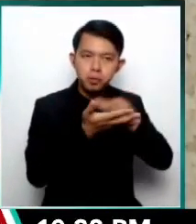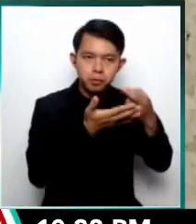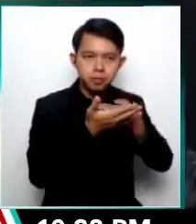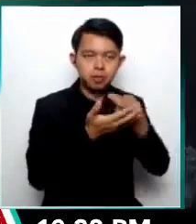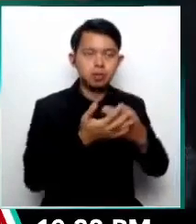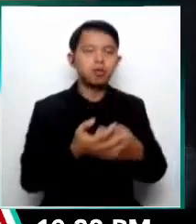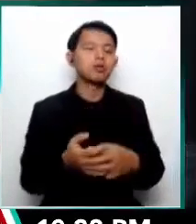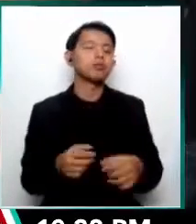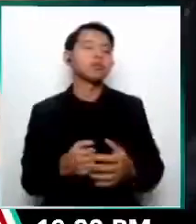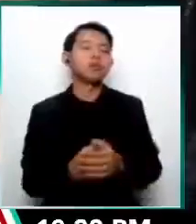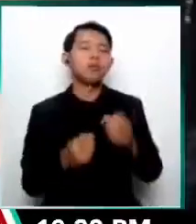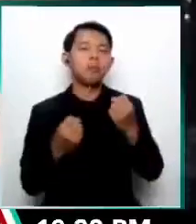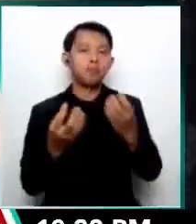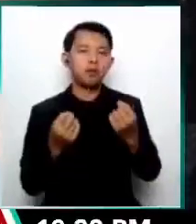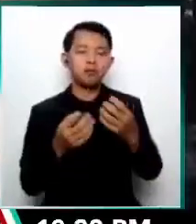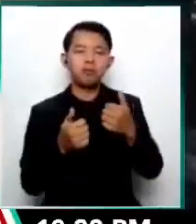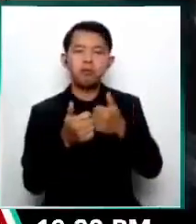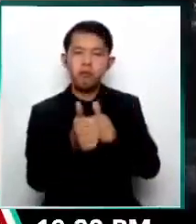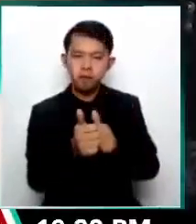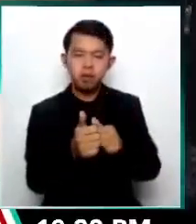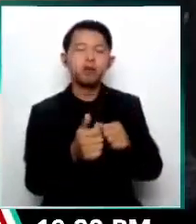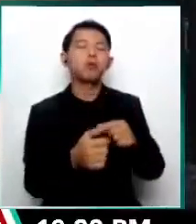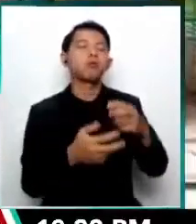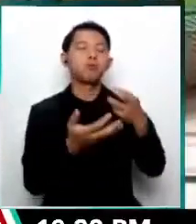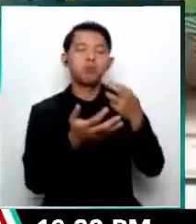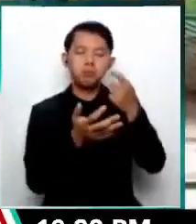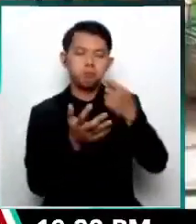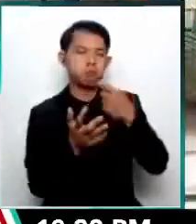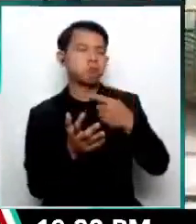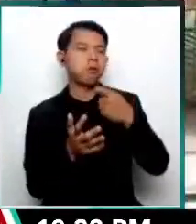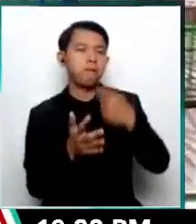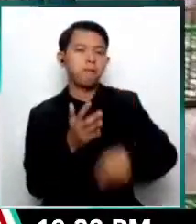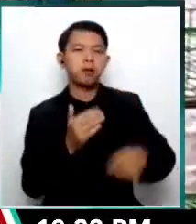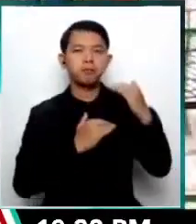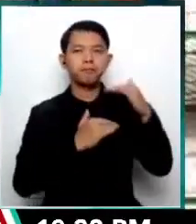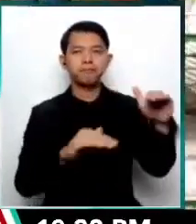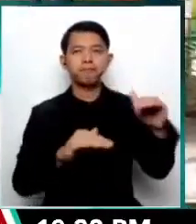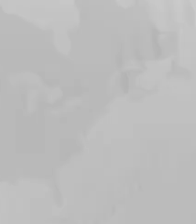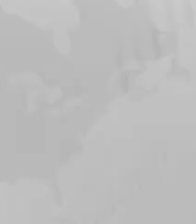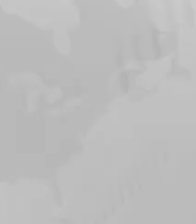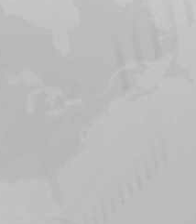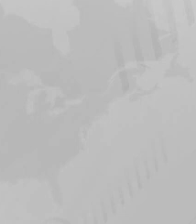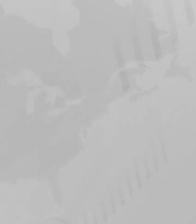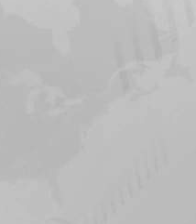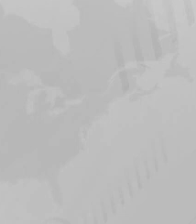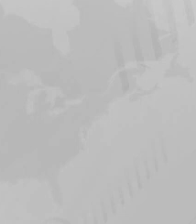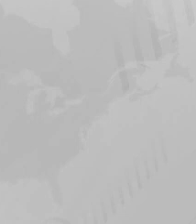ceiling. Bernadette Reyes, nagbabalita para sa GMA Integrated News.